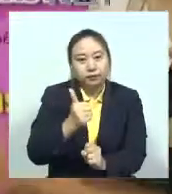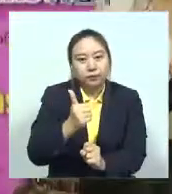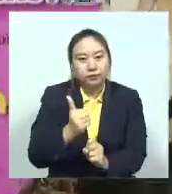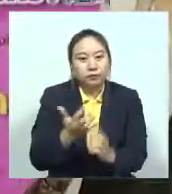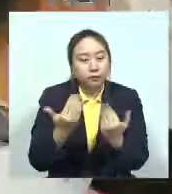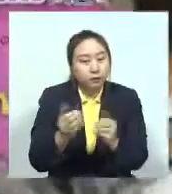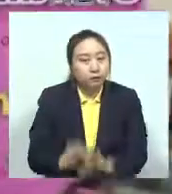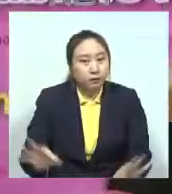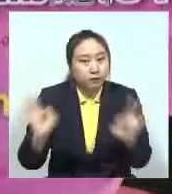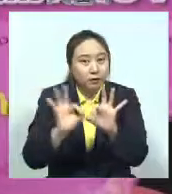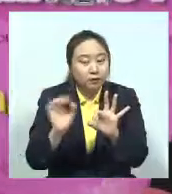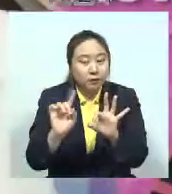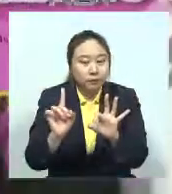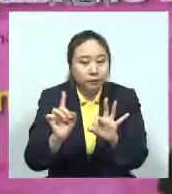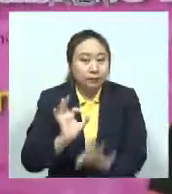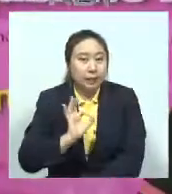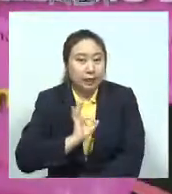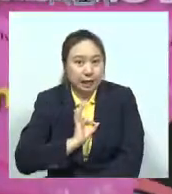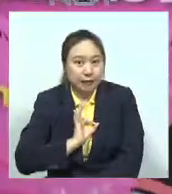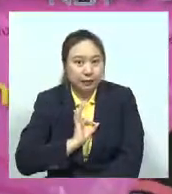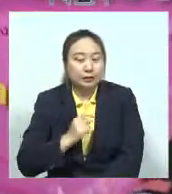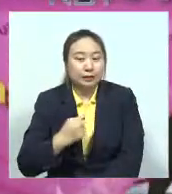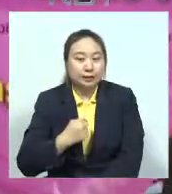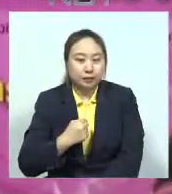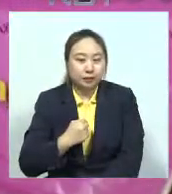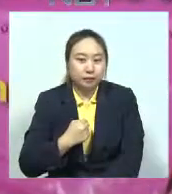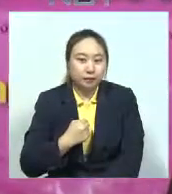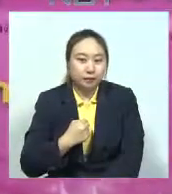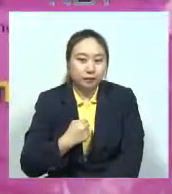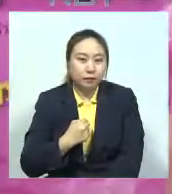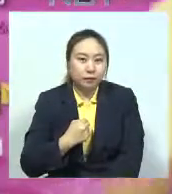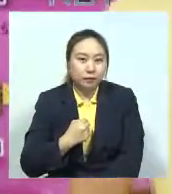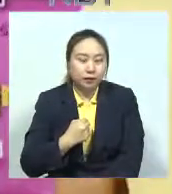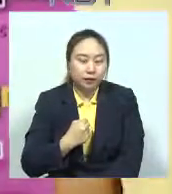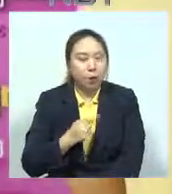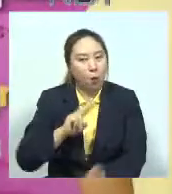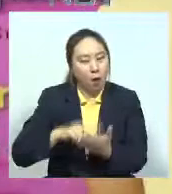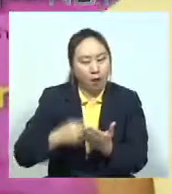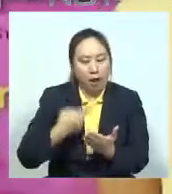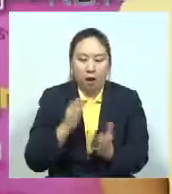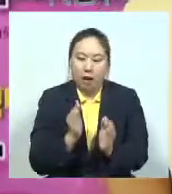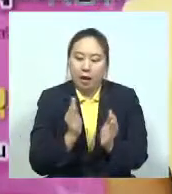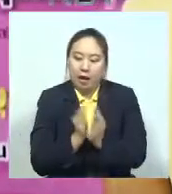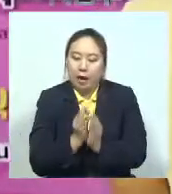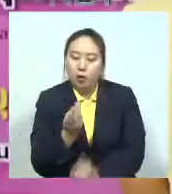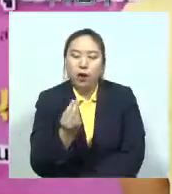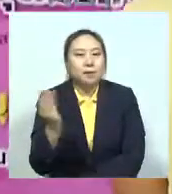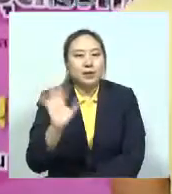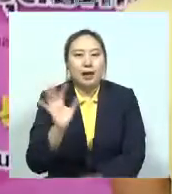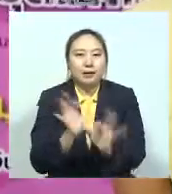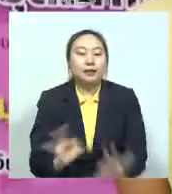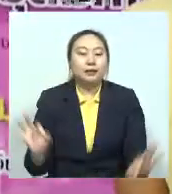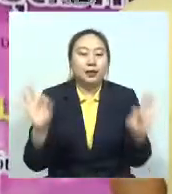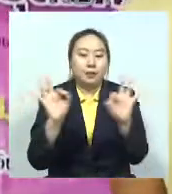ช่ว่าเหรียญนะมันเป็นสิ่งที่เป็นสิ่งที่วัดเราว่าเราทําข้อสอบได้แค่ไหนแต่ว่าสิ่งสําคัญที่สุดก็คือ